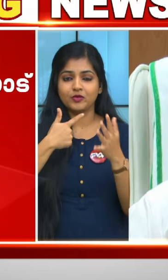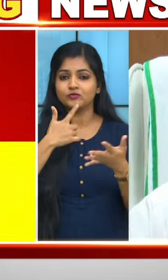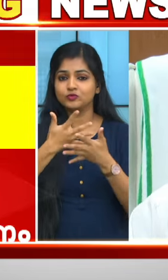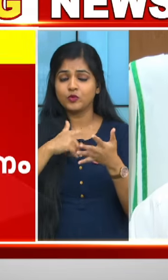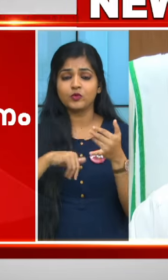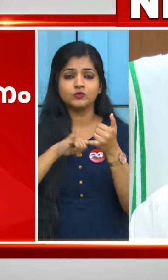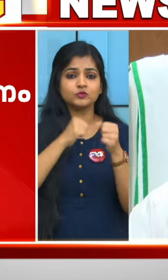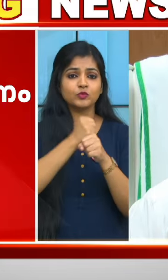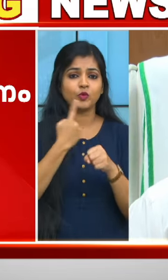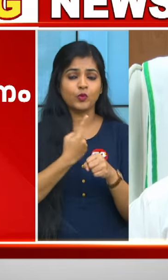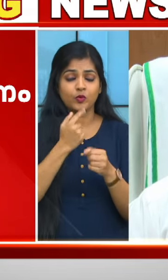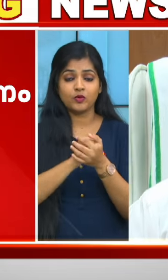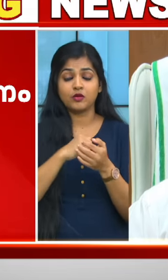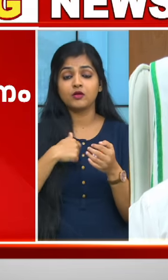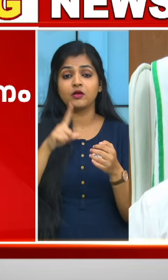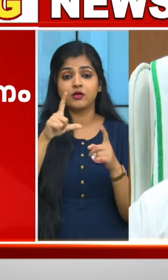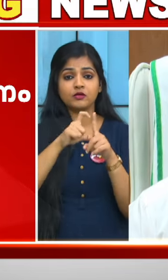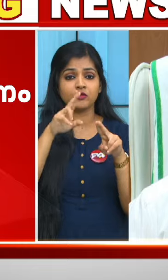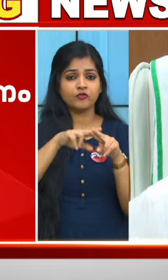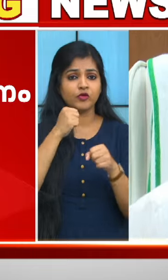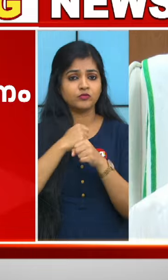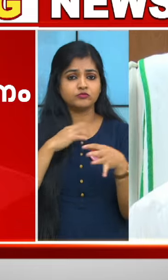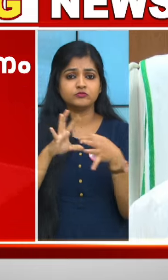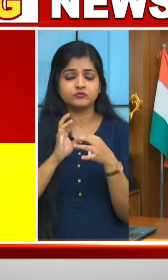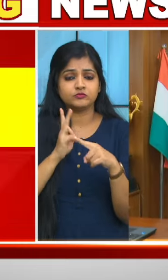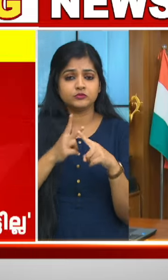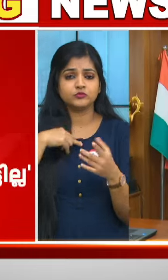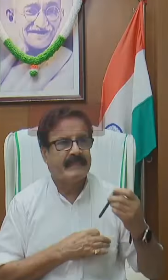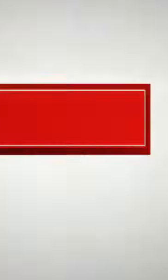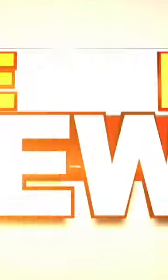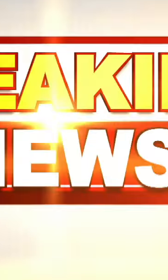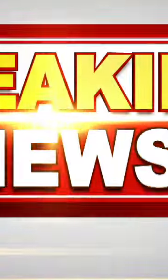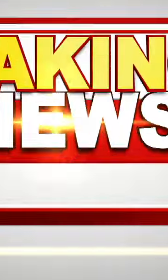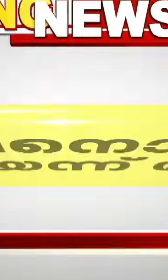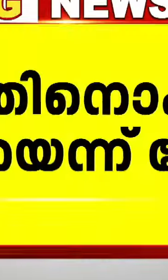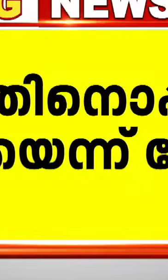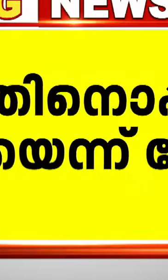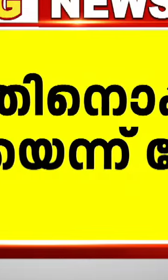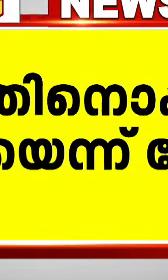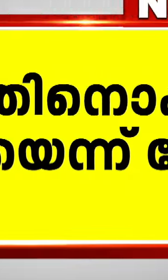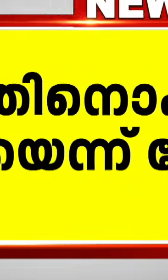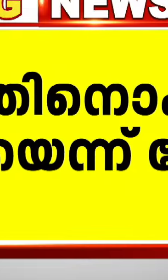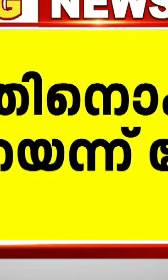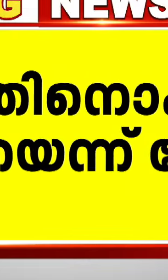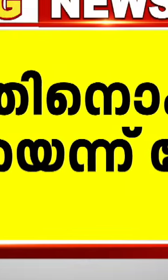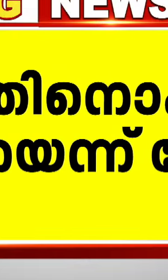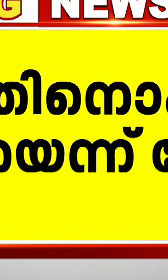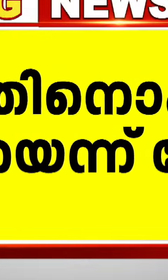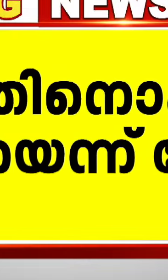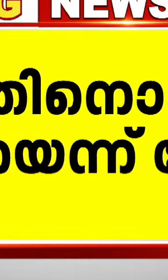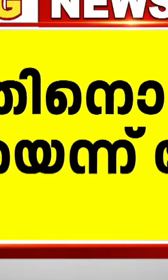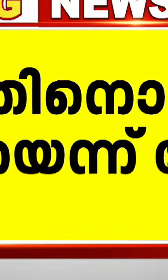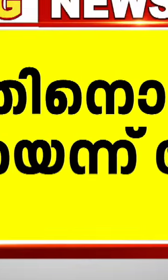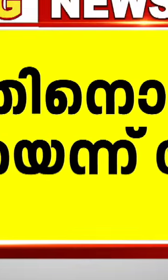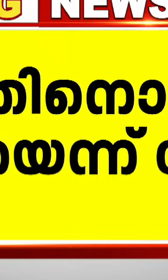ഗോപിയോടില്ല. താൻ ഇടതുപക്ഷത്തോടൊപ്പം എപ്പോഴും ഉറച്ചു നിൽക്കുന്ന ആളാണ്, CPIM ആണ് തന്നെ മേയറാക്കിയത് തുടങ്ങിയ കാര്യങ്ങൾ അദ്ദേഹം വ്യക്തമാക്കുന്നു. ഒപ്പം